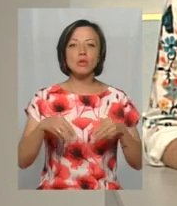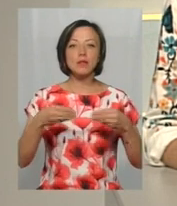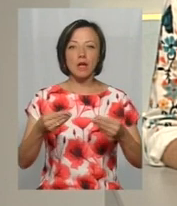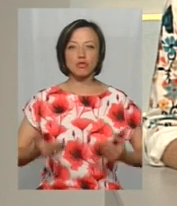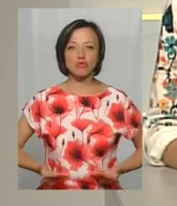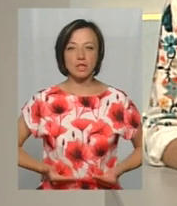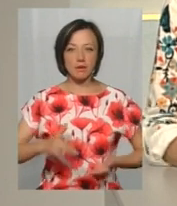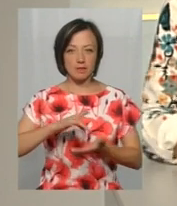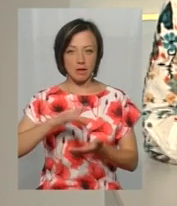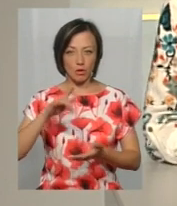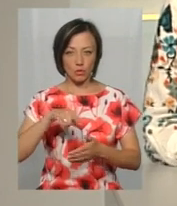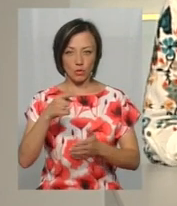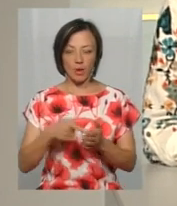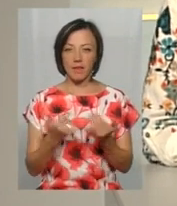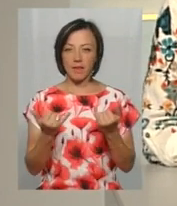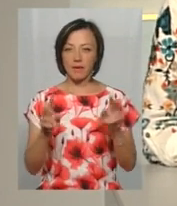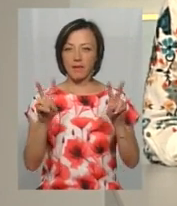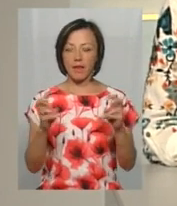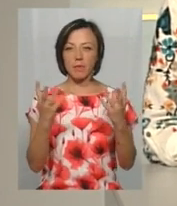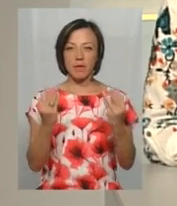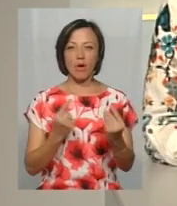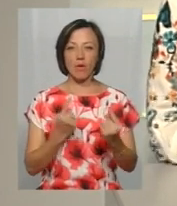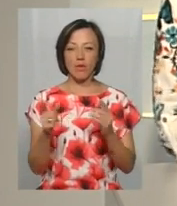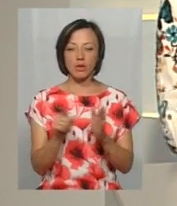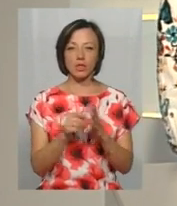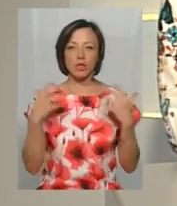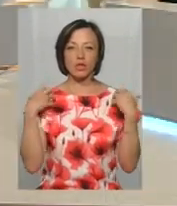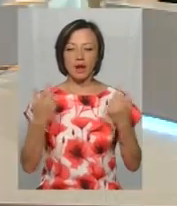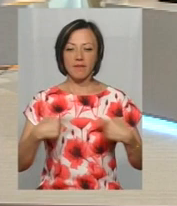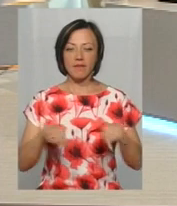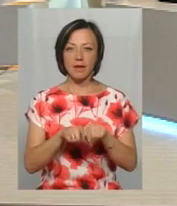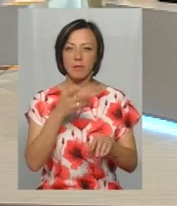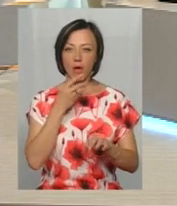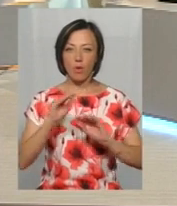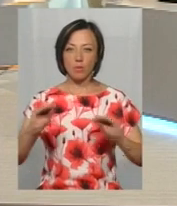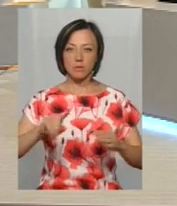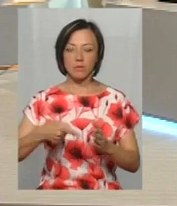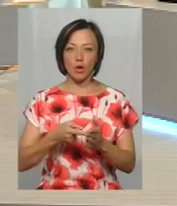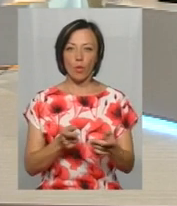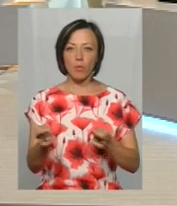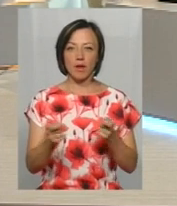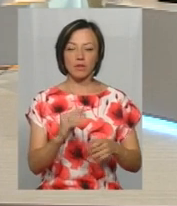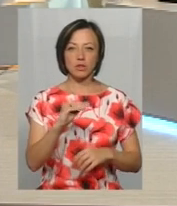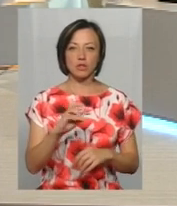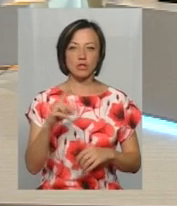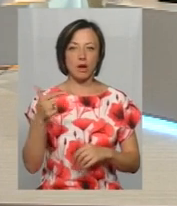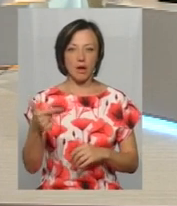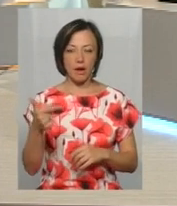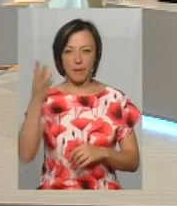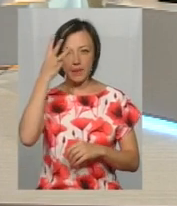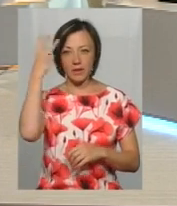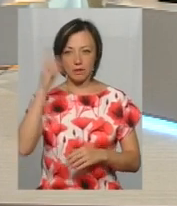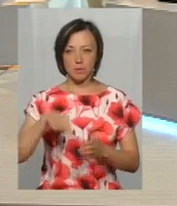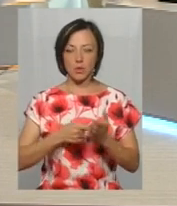жителям середмістя? Про це нині у темі дня говоримо із начальником відділу благоустрою міста управління житлово-комунального господарства